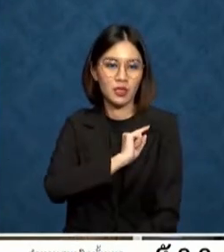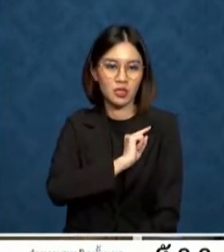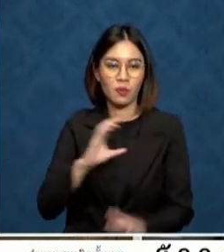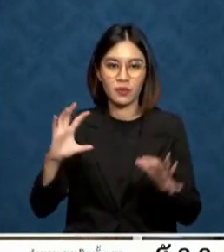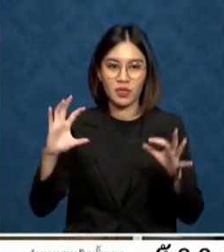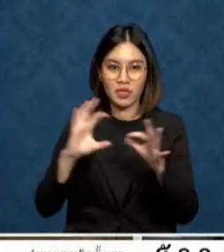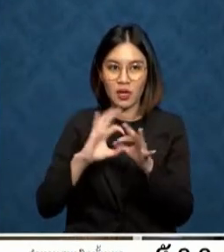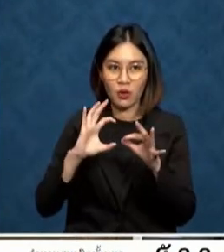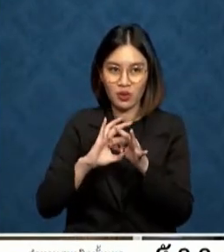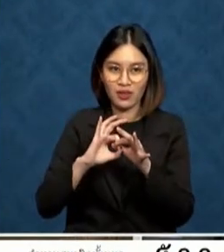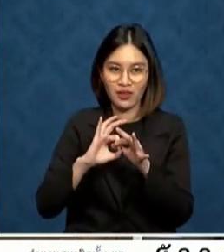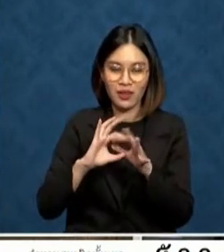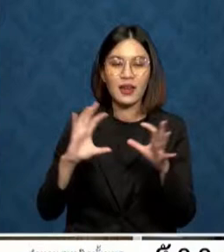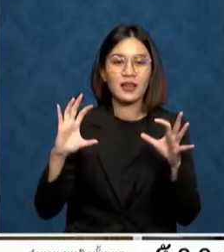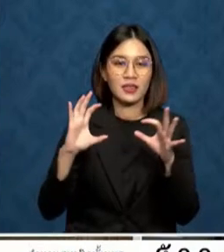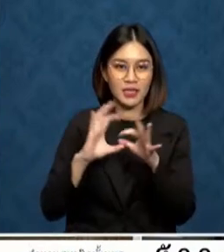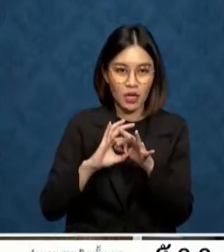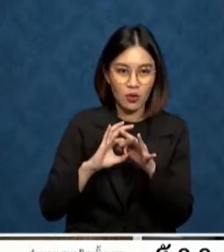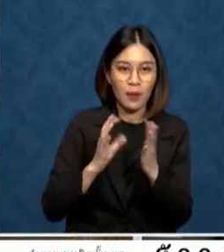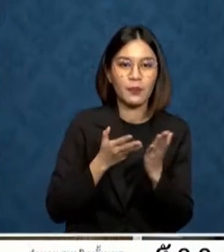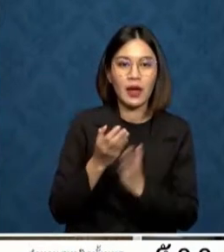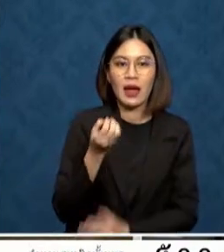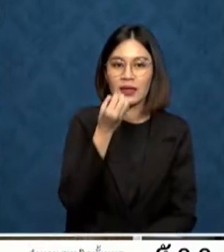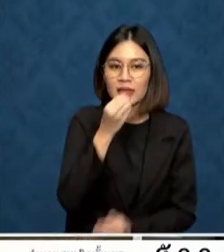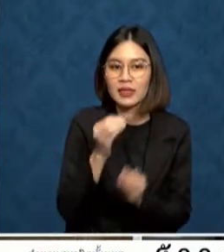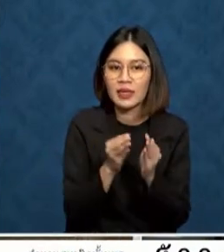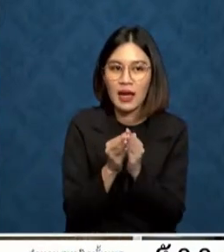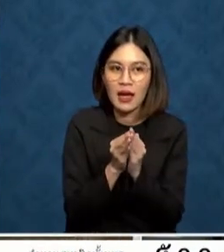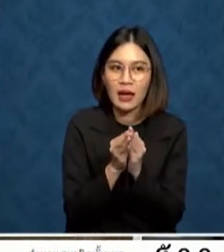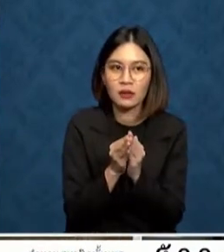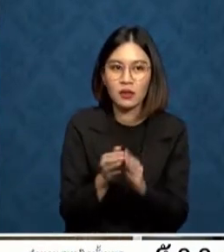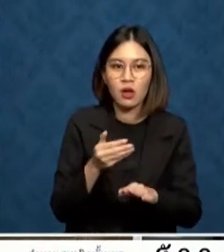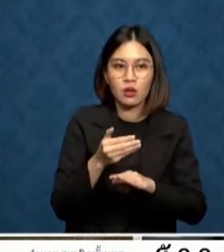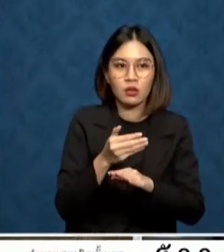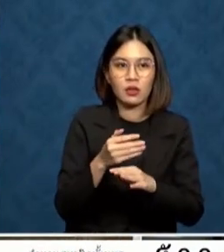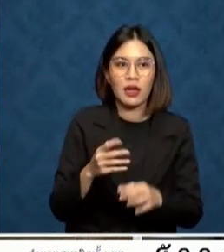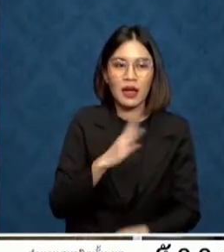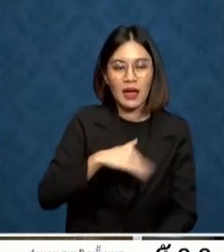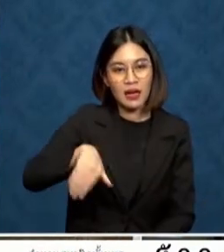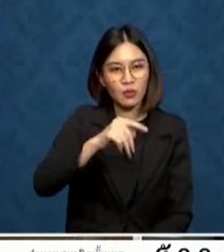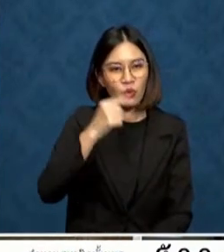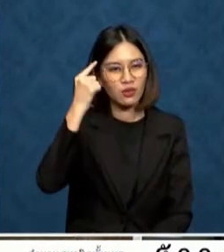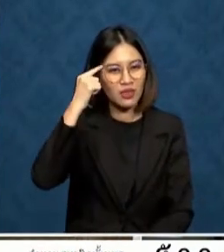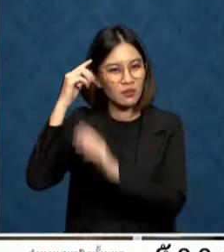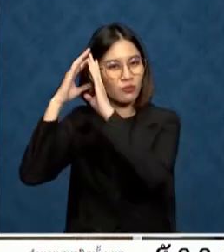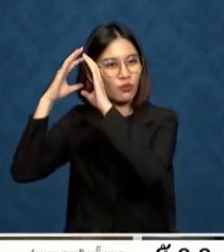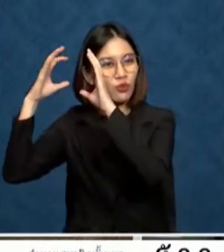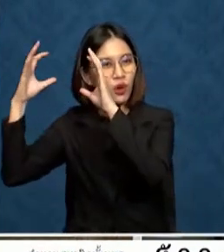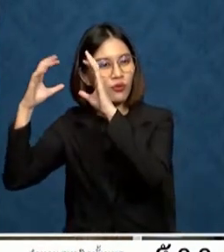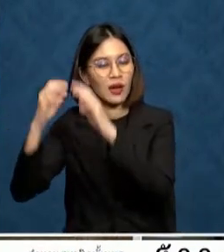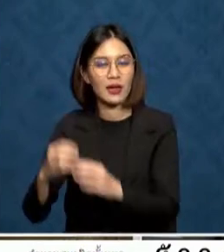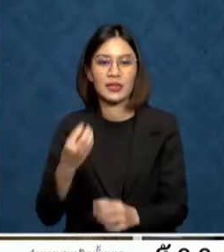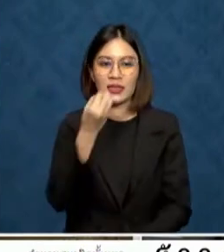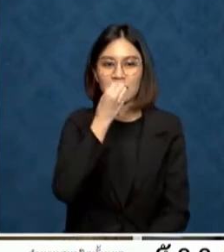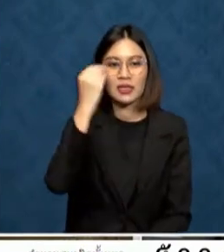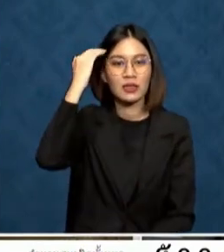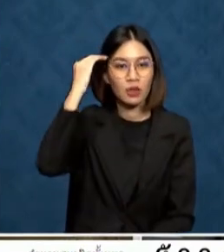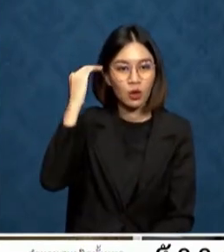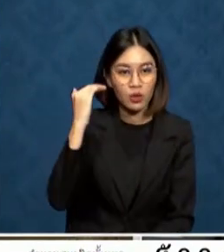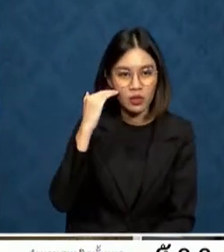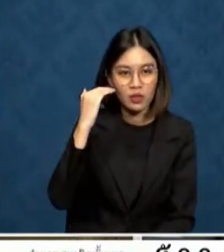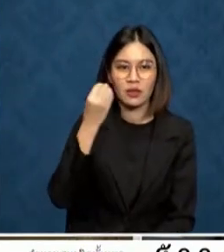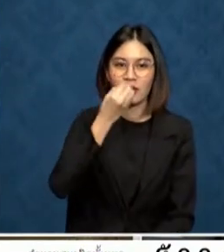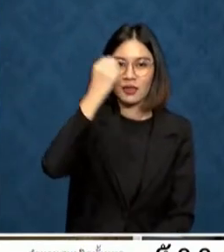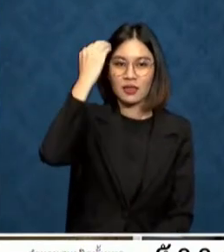Soft Power Soft Powerด้านอาหารนะครับก่อนที่ผมจะลงเนื้องบผมอยากให้ทุกท่านนึกภาพถึงอาหารเกาหลีนะครับอาหาร